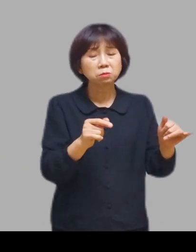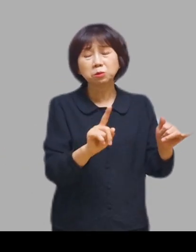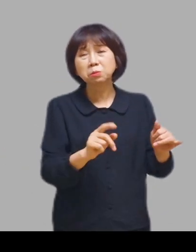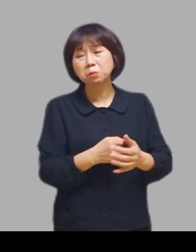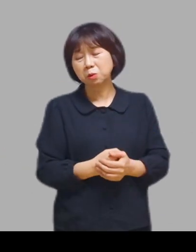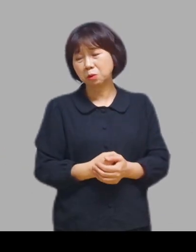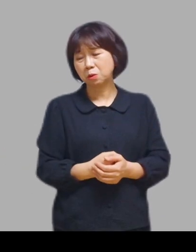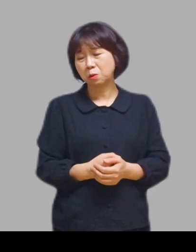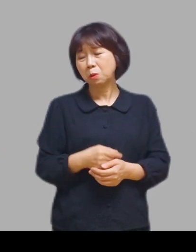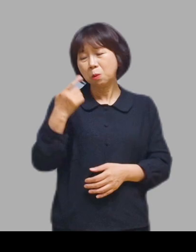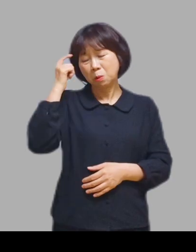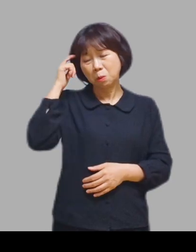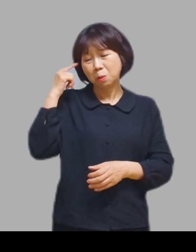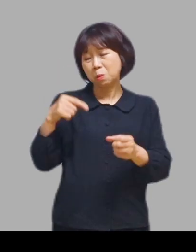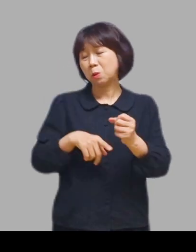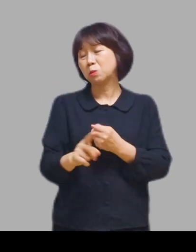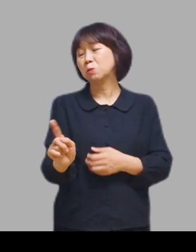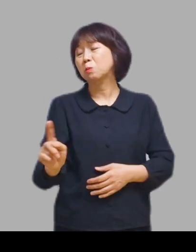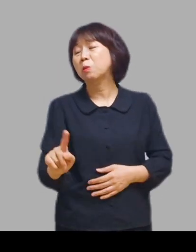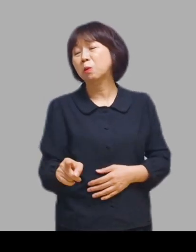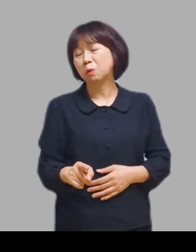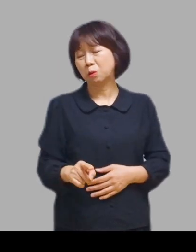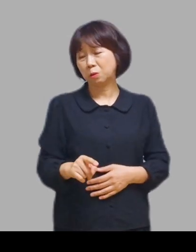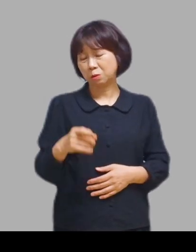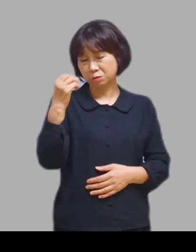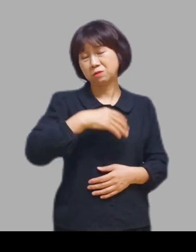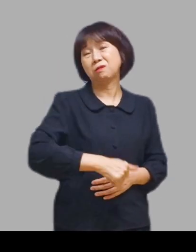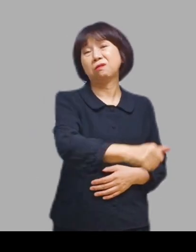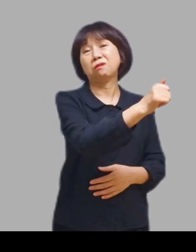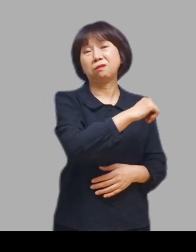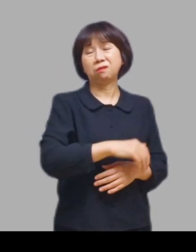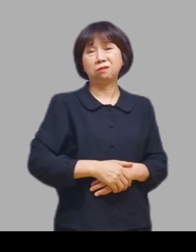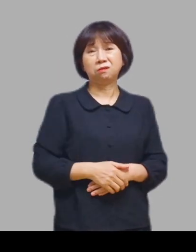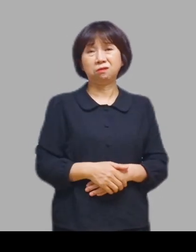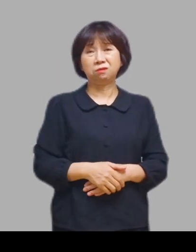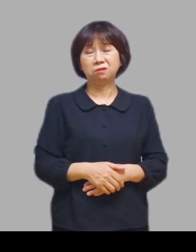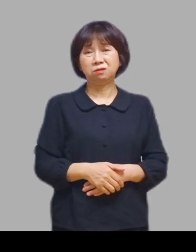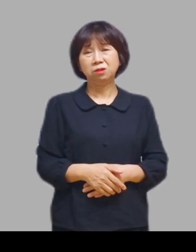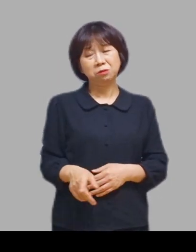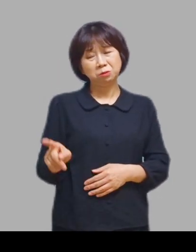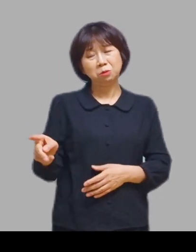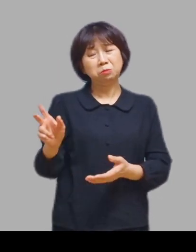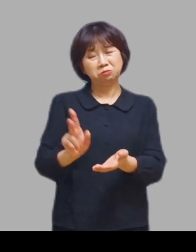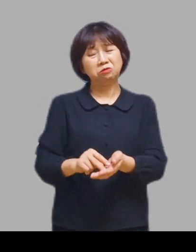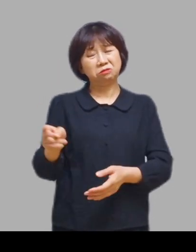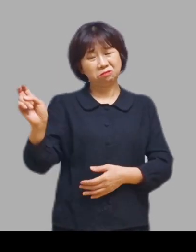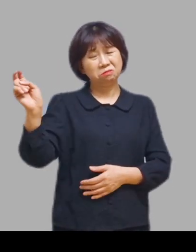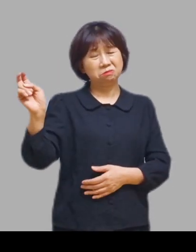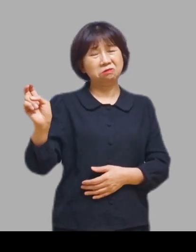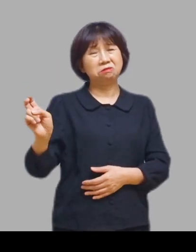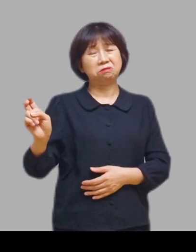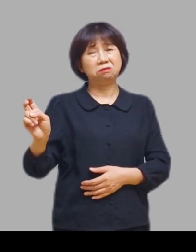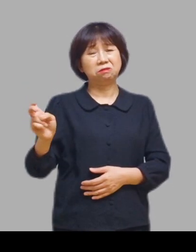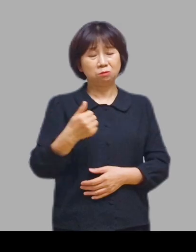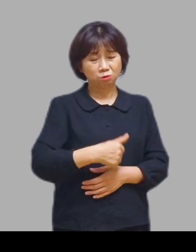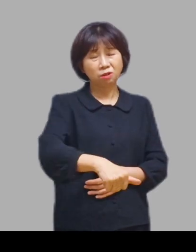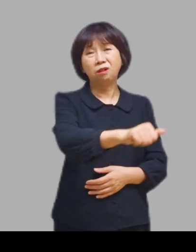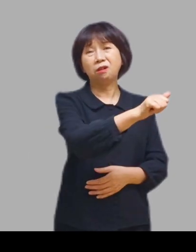왜 그 꼴이 되었을까? 어떤 사람은 저 사람도 뭔가 문제가 있겠지.